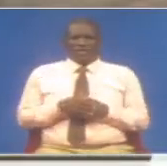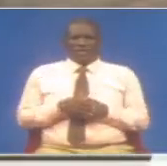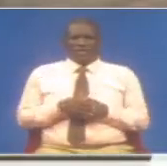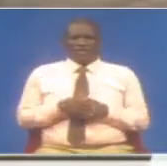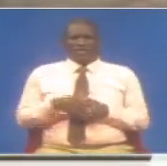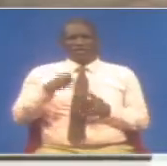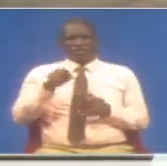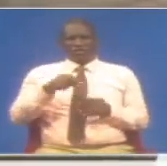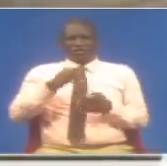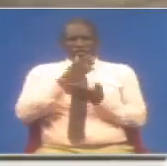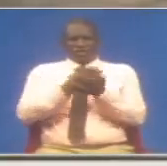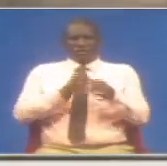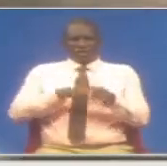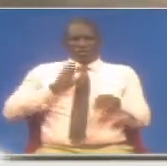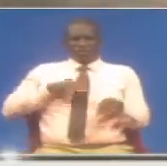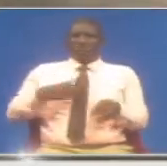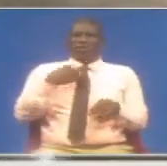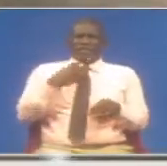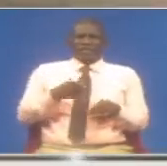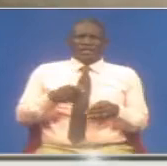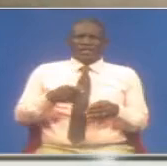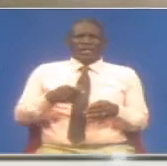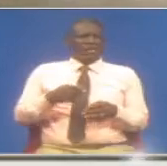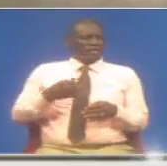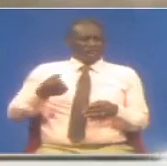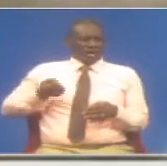Unajua sometimes wanawake anasema nga wasichana wa kinyozi,